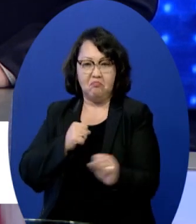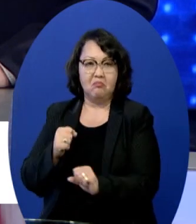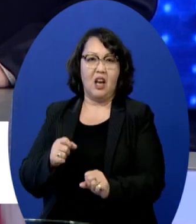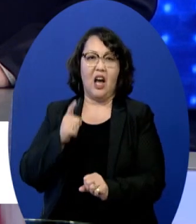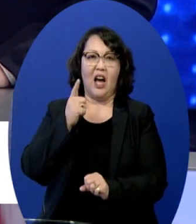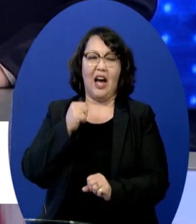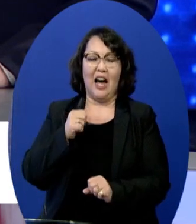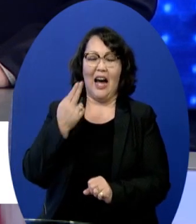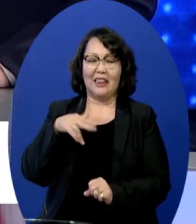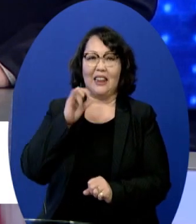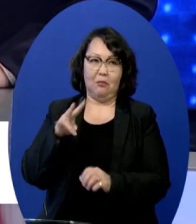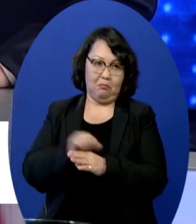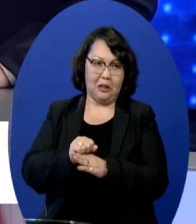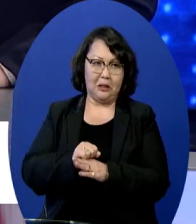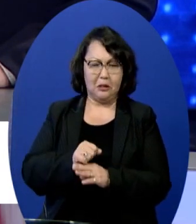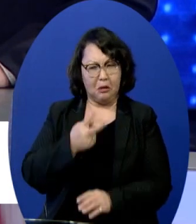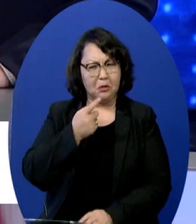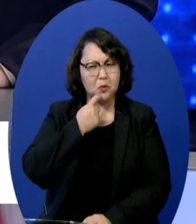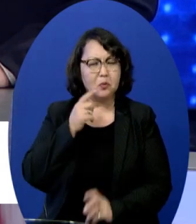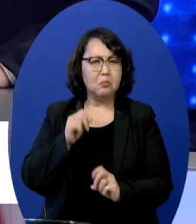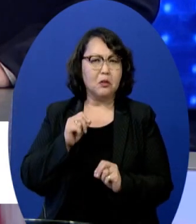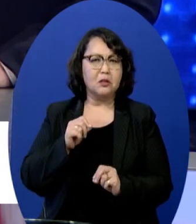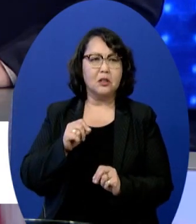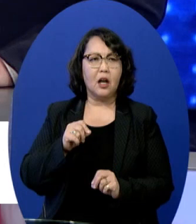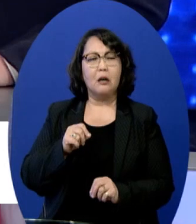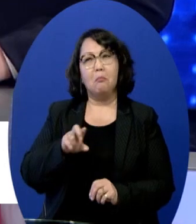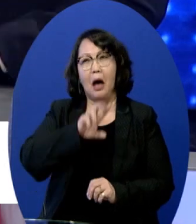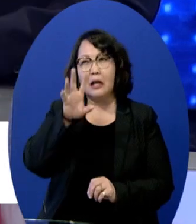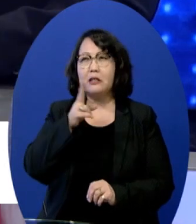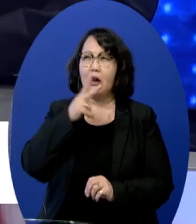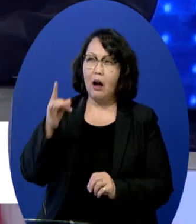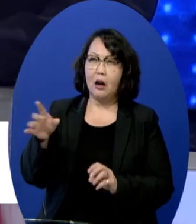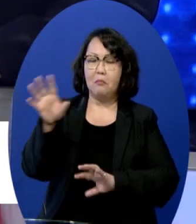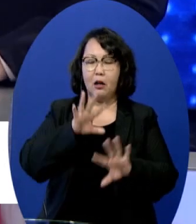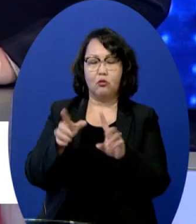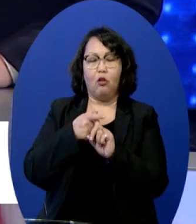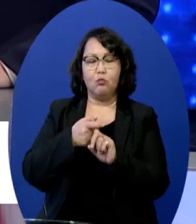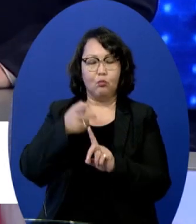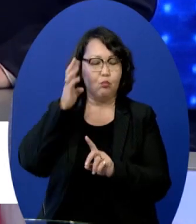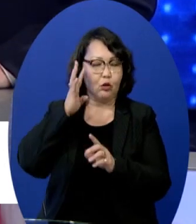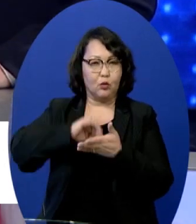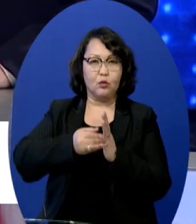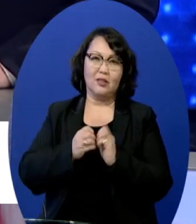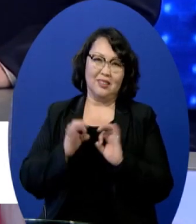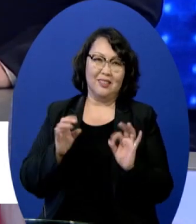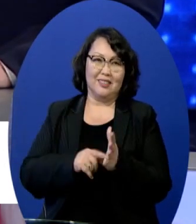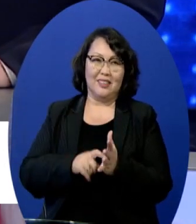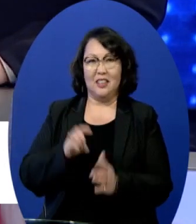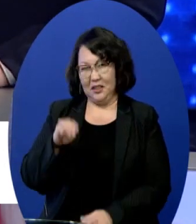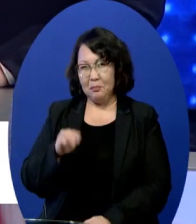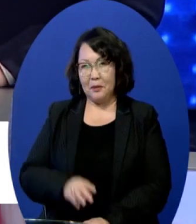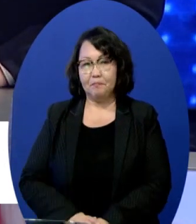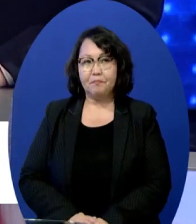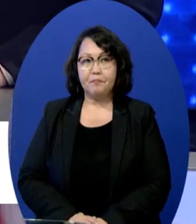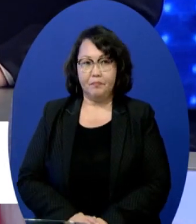нар бол бодлогын арга хэмжээ авч явах зүйтэй гэж харж байгаа. Малын тоо толгоо зөвхөстэй хэмжээнд барьж бэлтгэлийн хүрэлцээг нэмэгдүүлэх нь зайлшгүй шаарлалтад болчиход байна шүү дээ, тийм